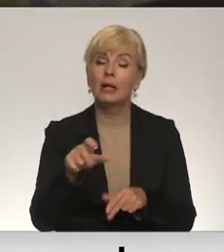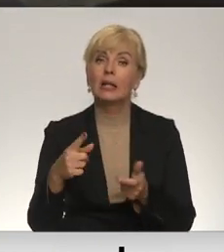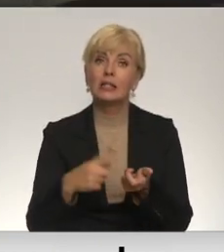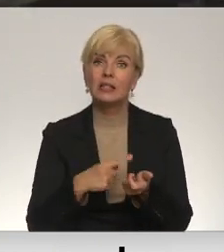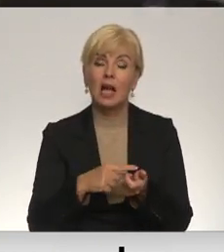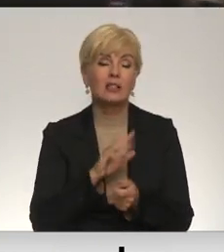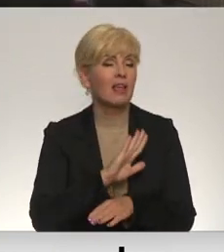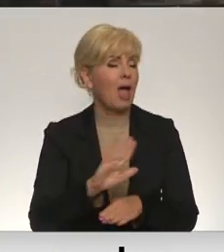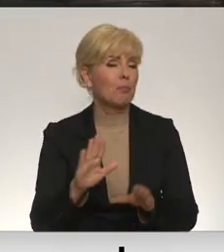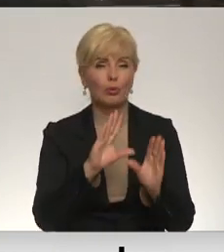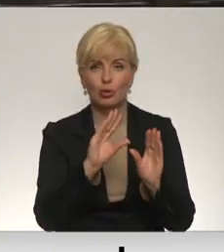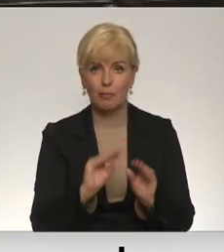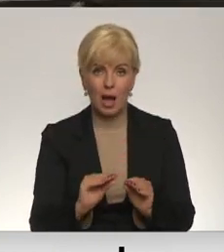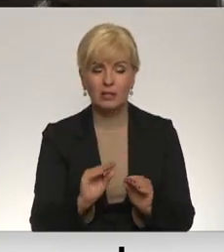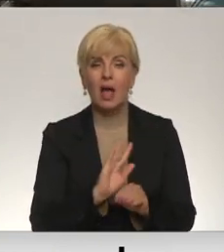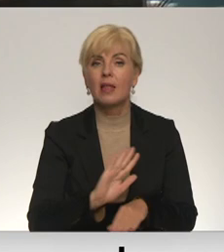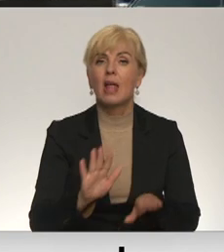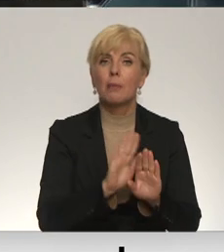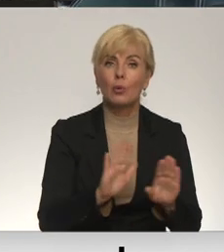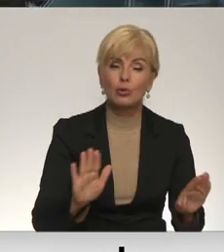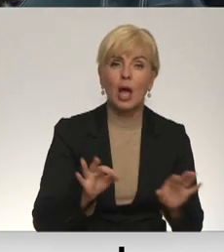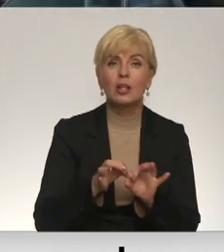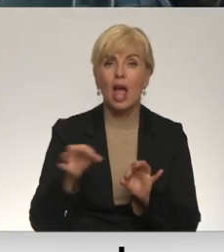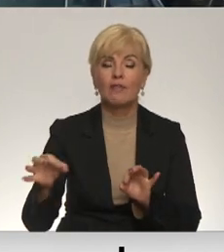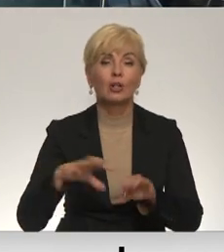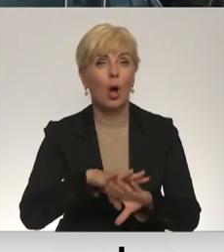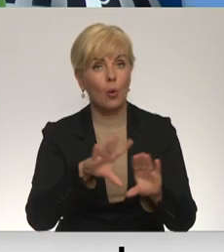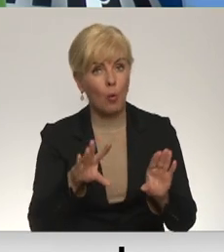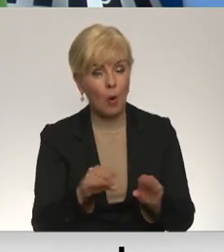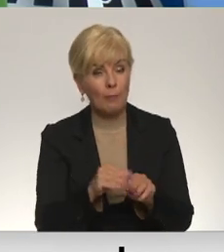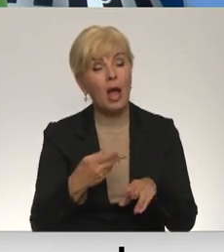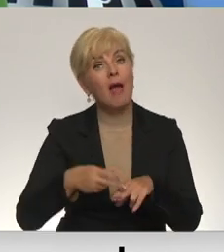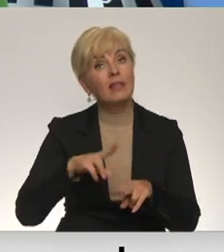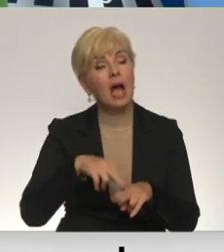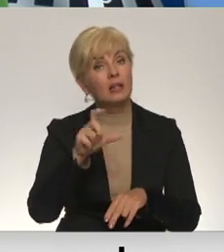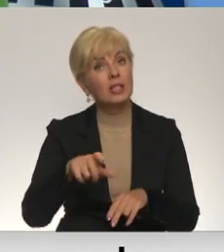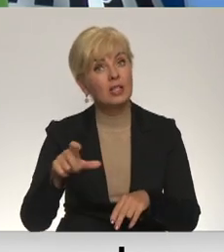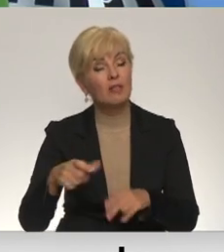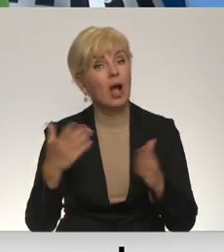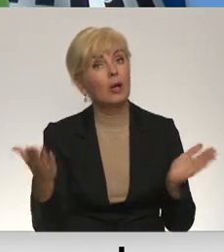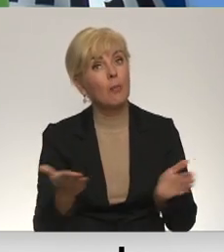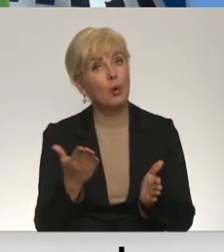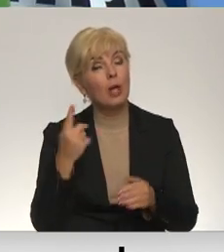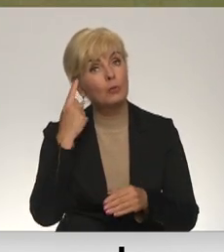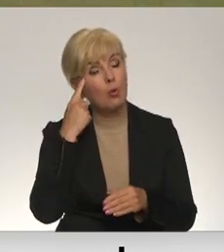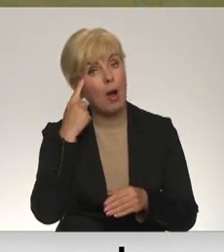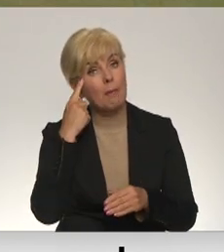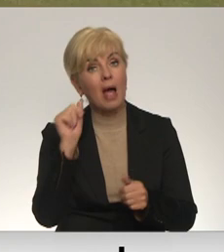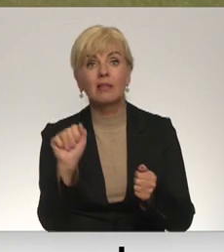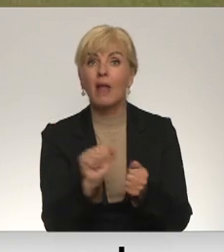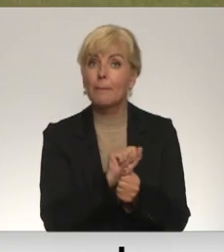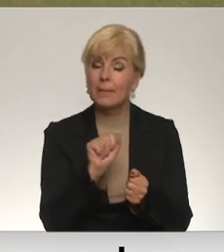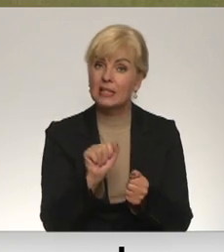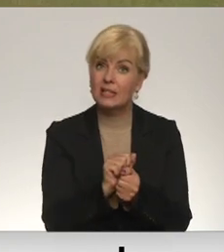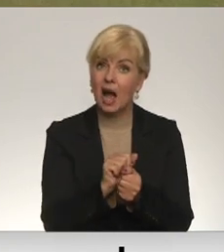tas nemazināšot ne muzejā, ne novadā kopā. Turklāt tādējādi cilvēki tikšot mudināti domāt zaļāk.